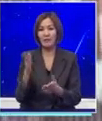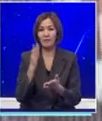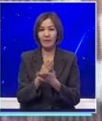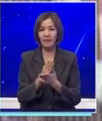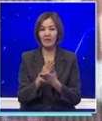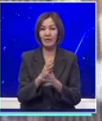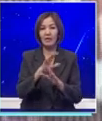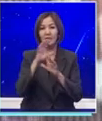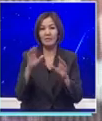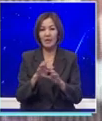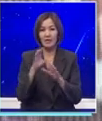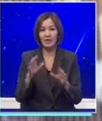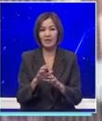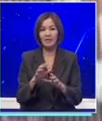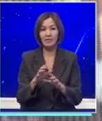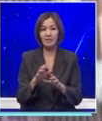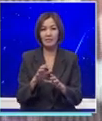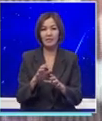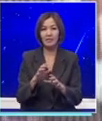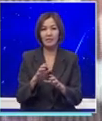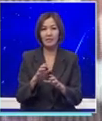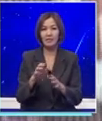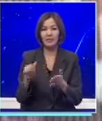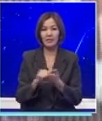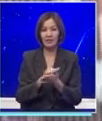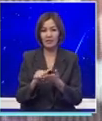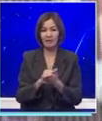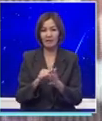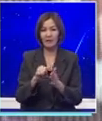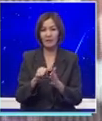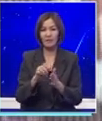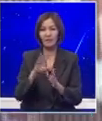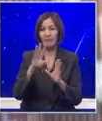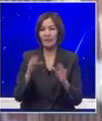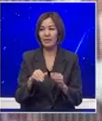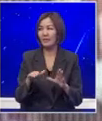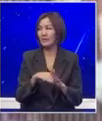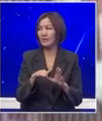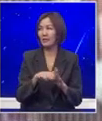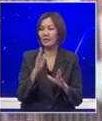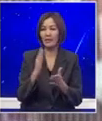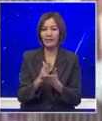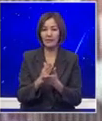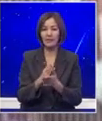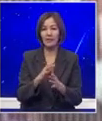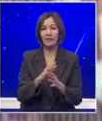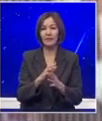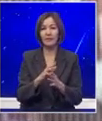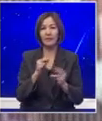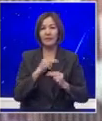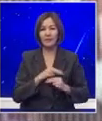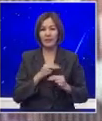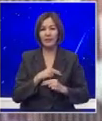бірақ оны сақтайтын отырған сіздер мен біздер деп айтамыз. Шынымен де үлкен алғыс айтамыз. Еңбектеріңіздің